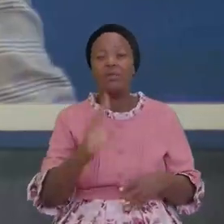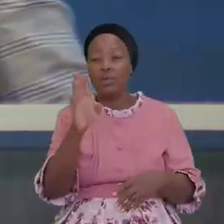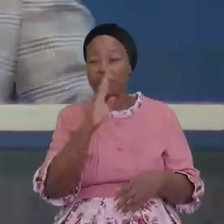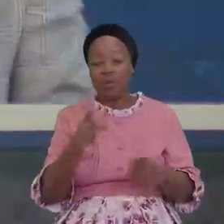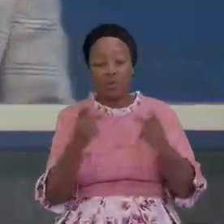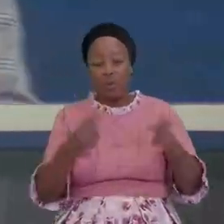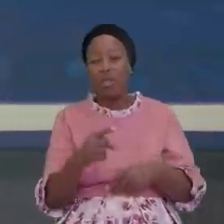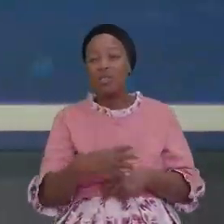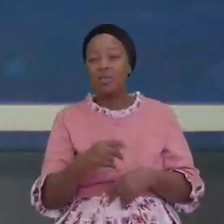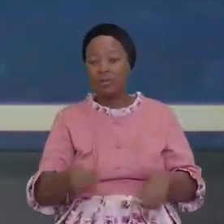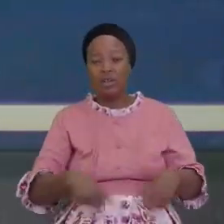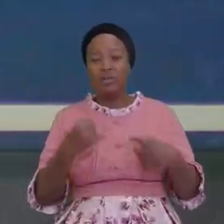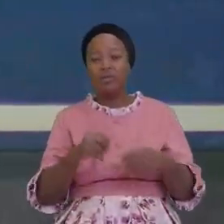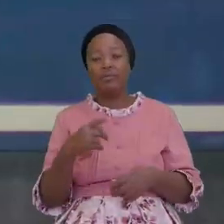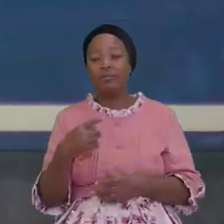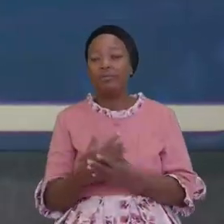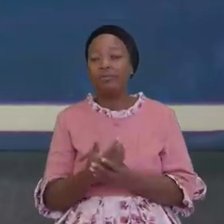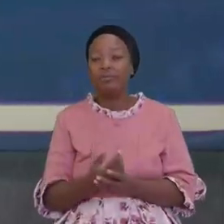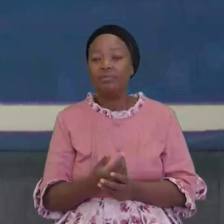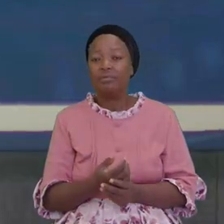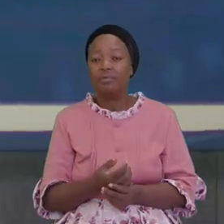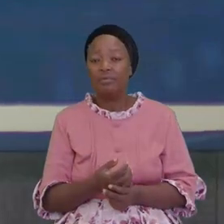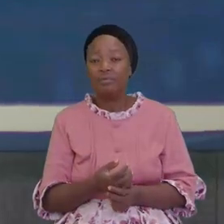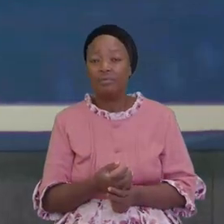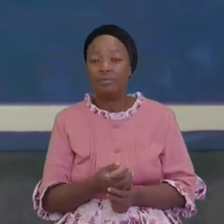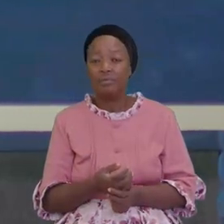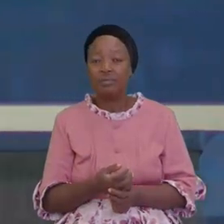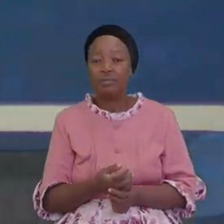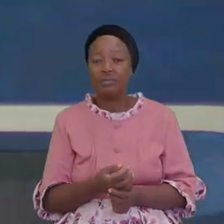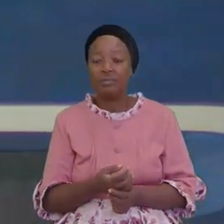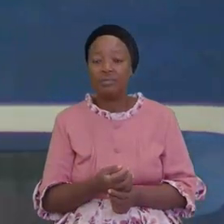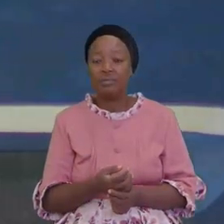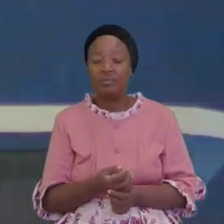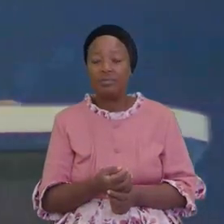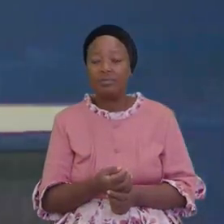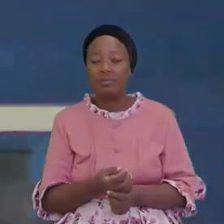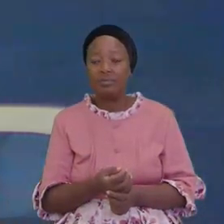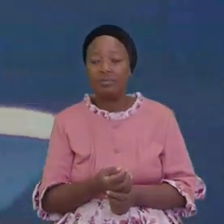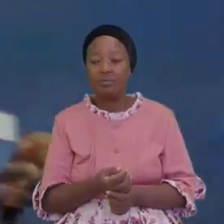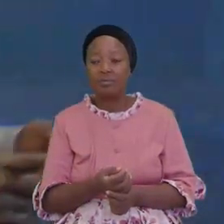péché, l'enfer pour l'éternité sera ta demeure finale.